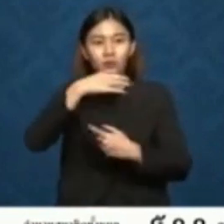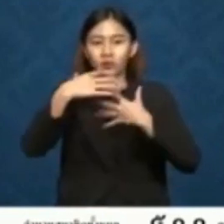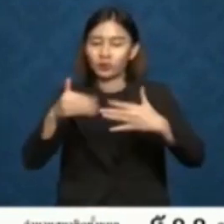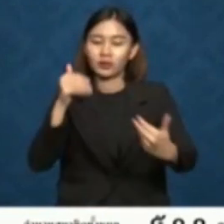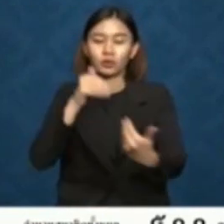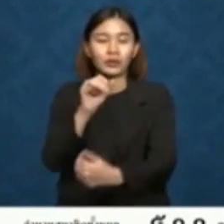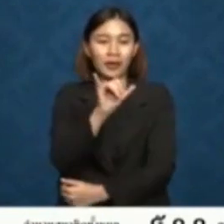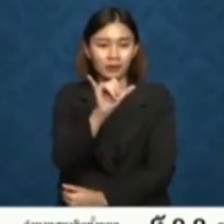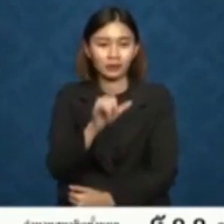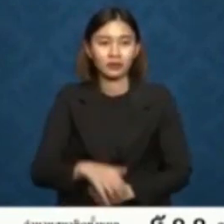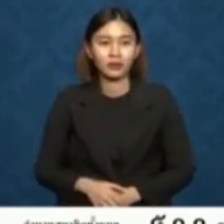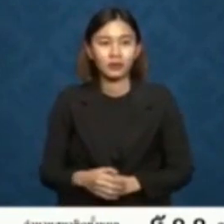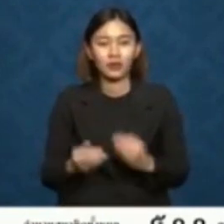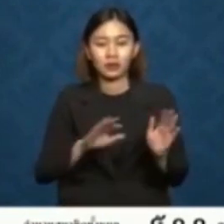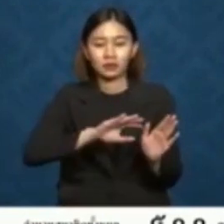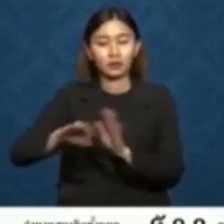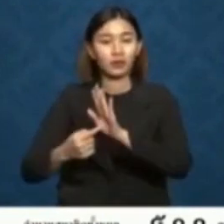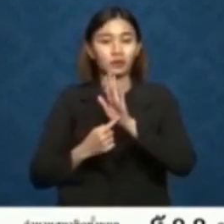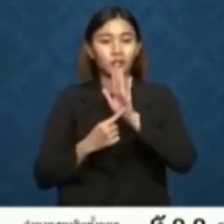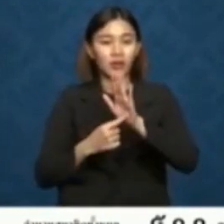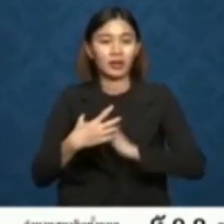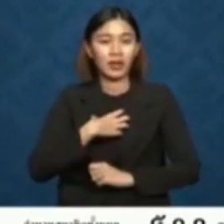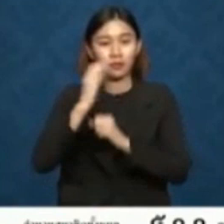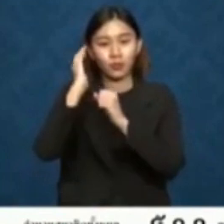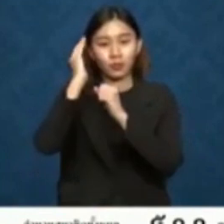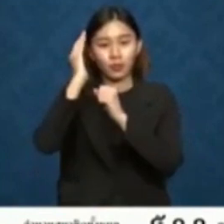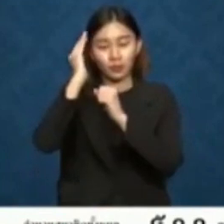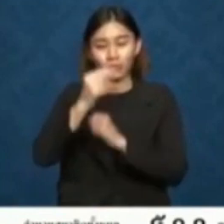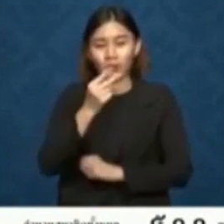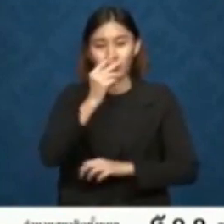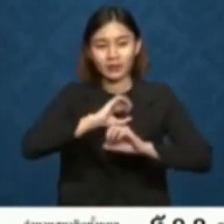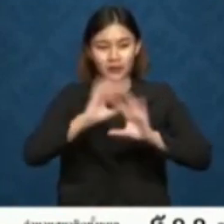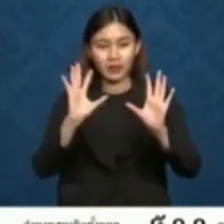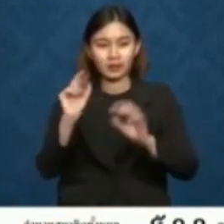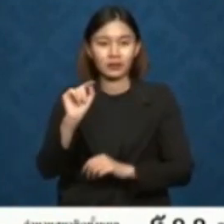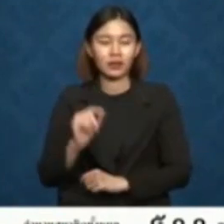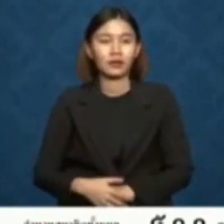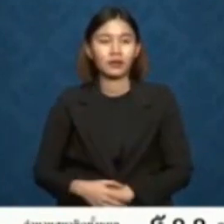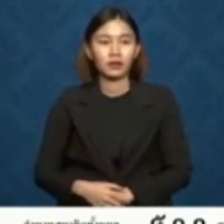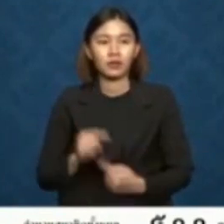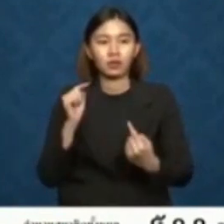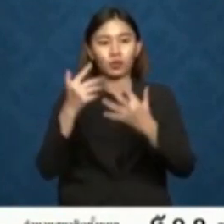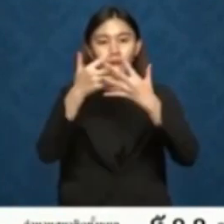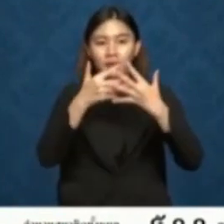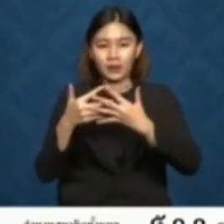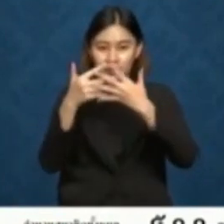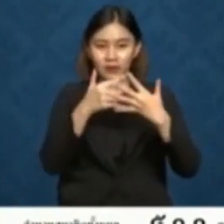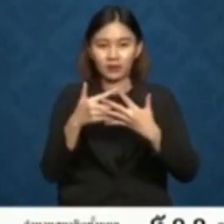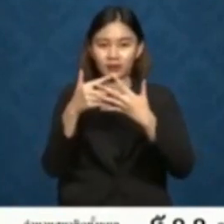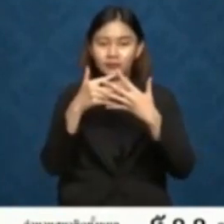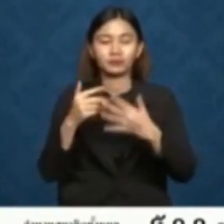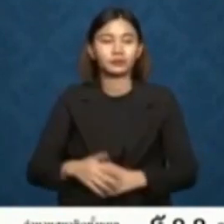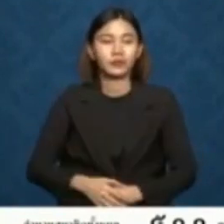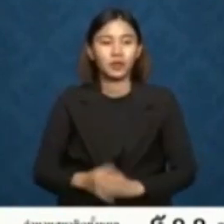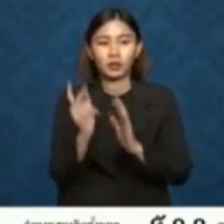จากผลกระทบต่อสิ่งแวดล้อมทางทะเลโดยตรงครับอีกตัวอย่างครับที่ผมอยากนำเสนอครับและอาจจะเห็นได้ชัดครับท่านประธานของ